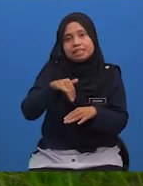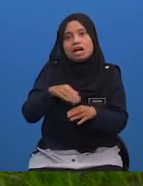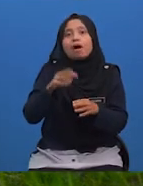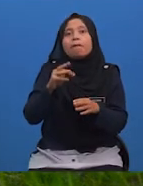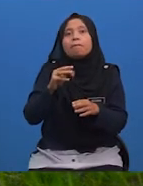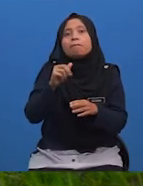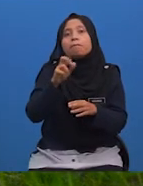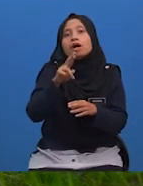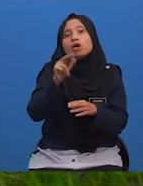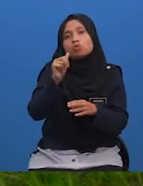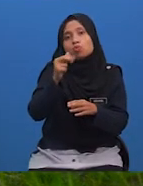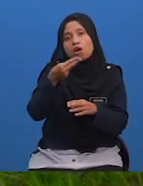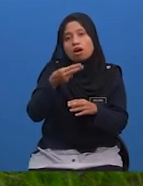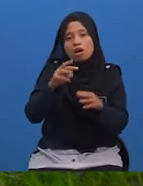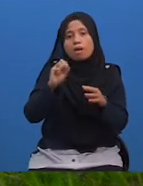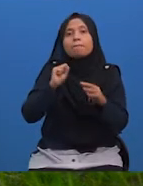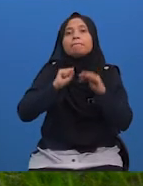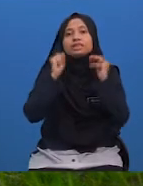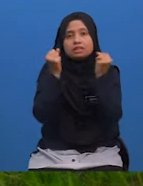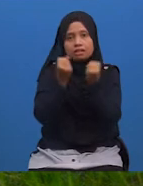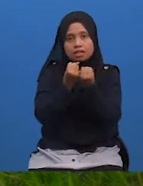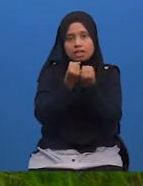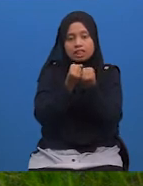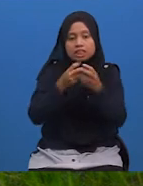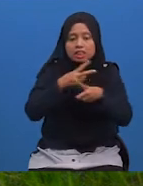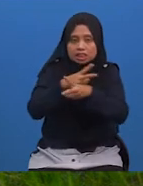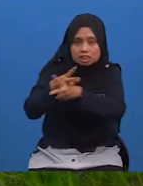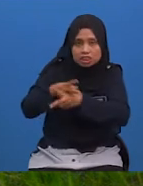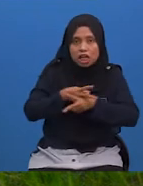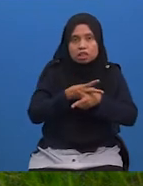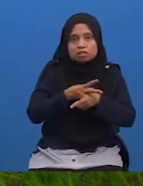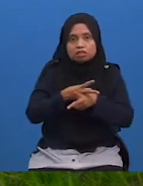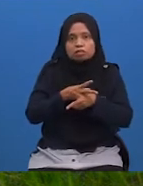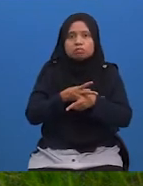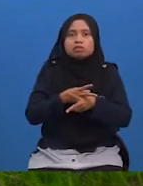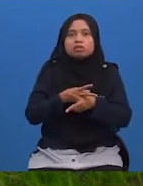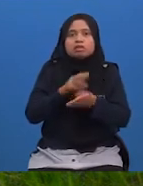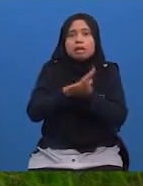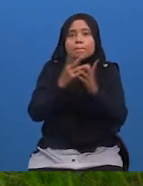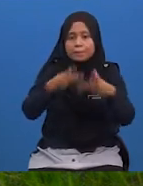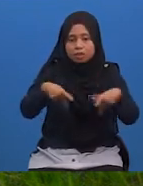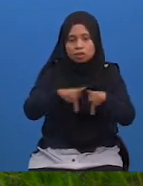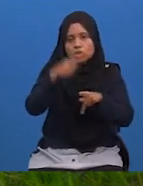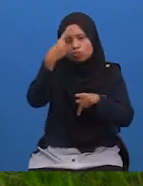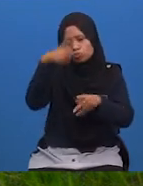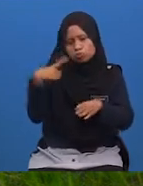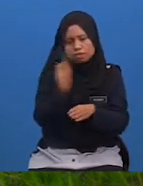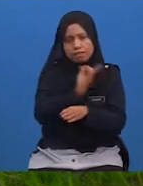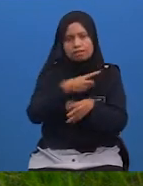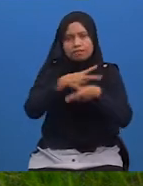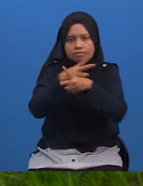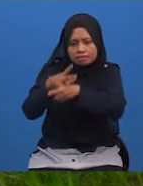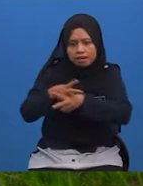maruah masyarakat terpelihara. Itulah kepentingan mempertahankan nama baik